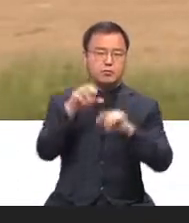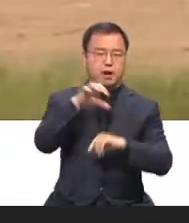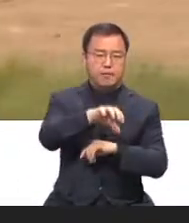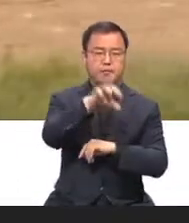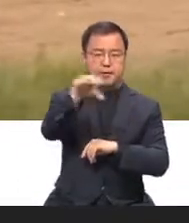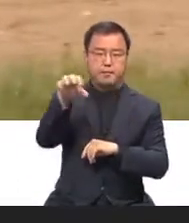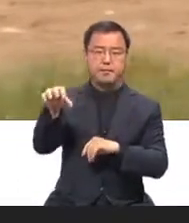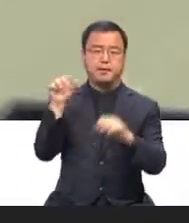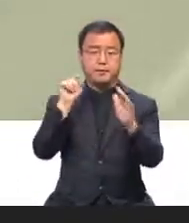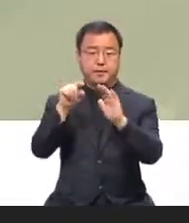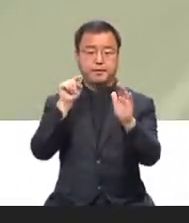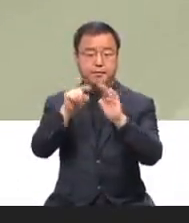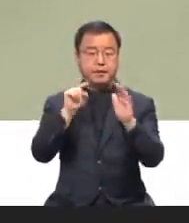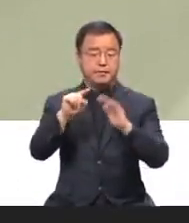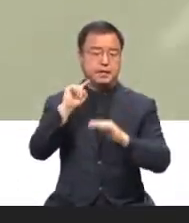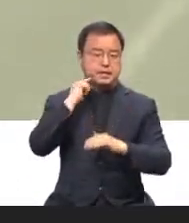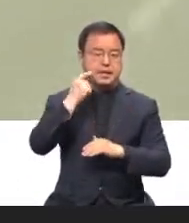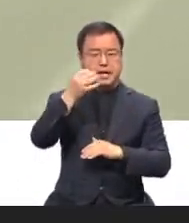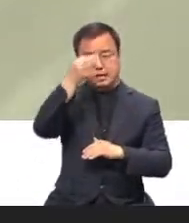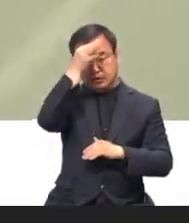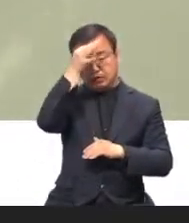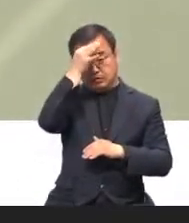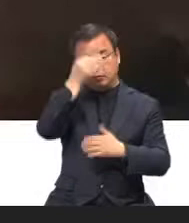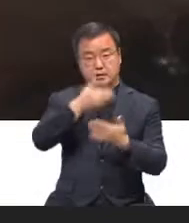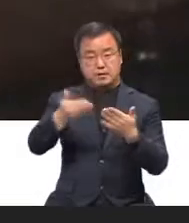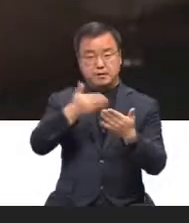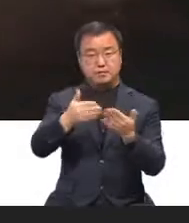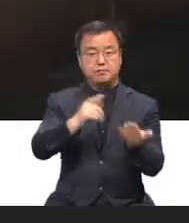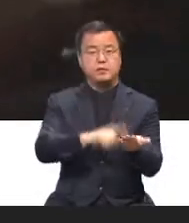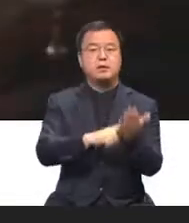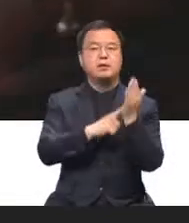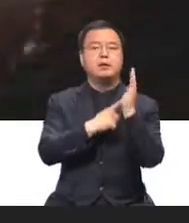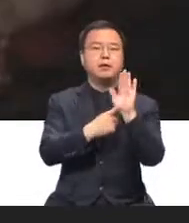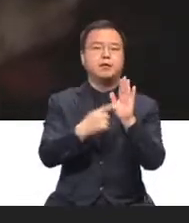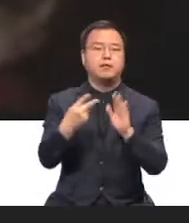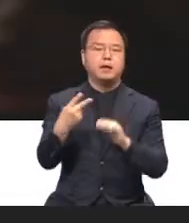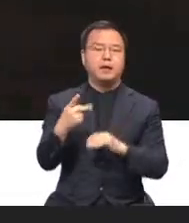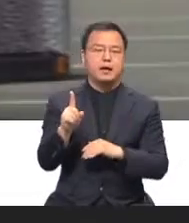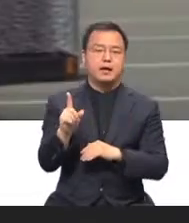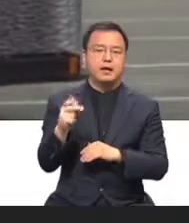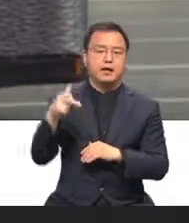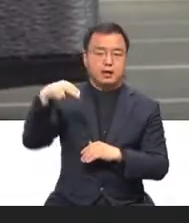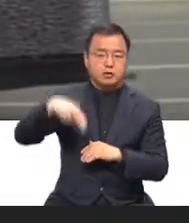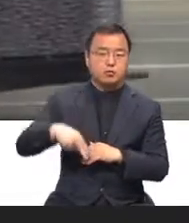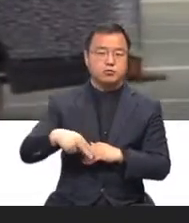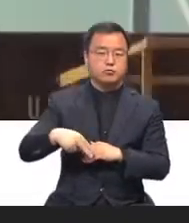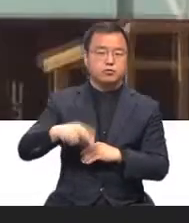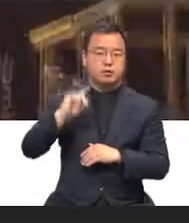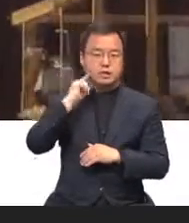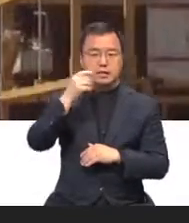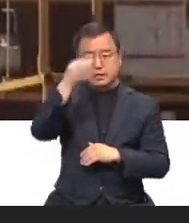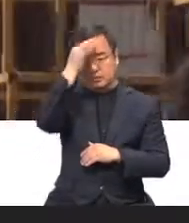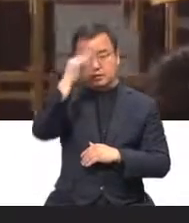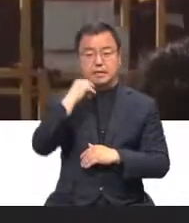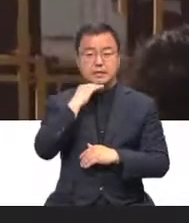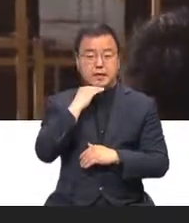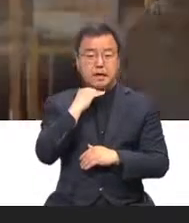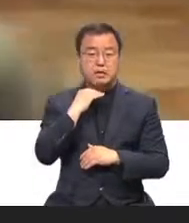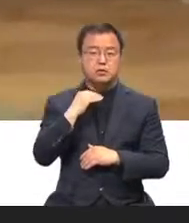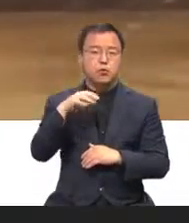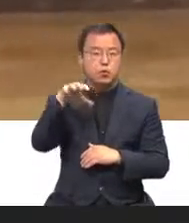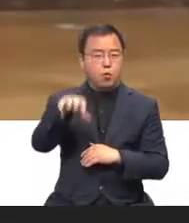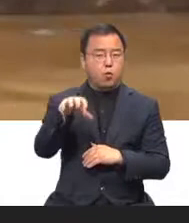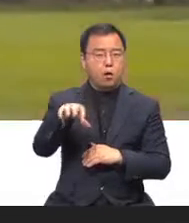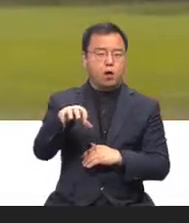그 으 예술 작품을 남겼던 그런 영화 다큐멘터리 없는데요 예술에는 뭐 나이도 공간도 벽이 될 수가 없고